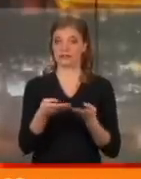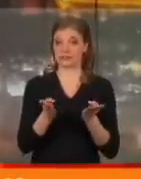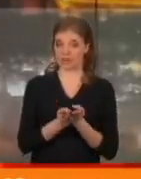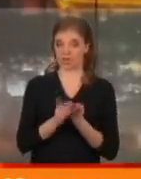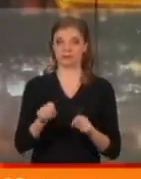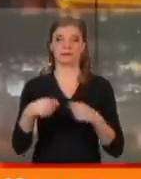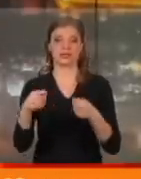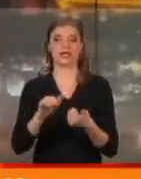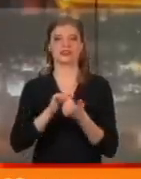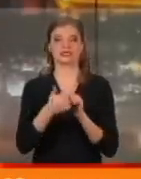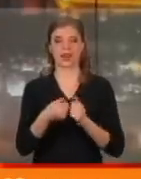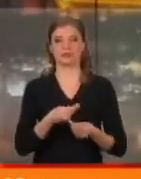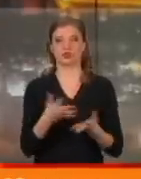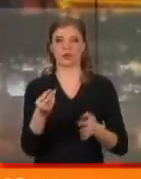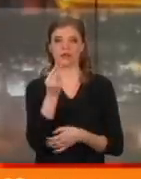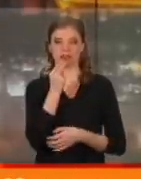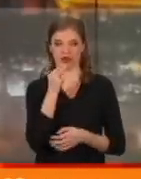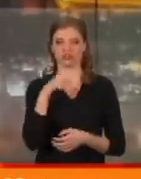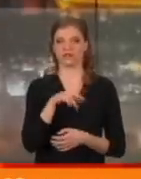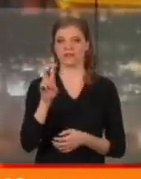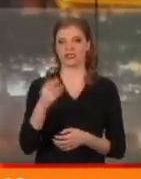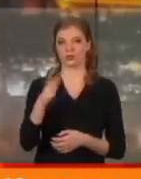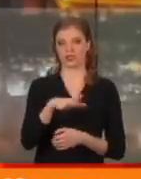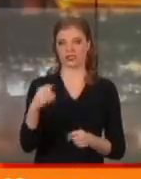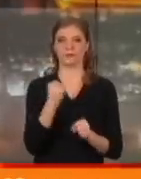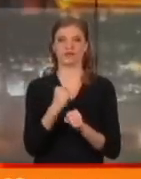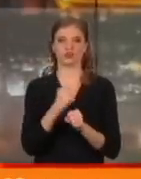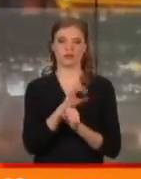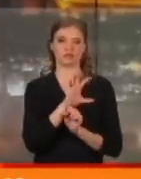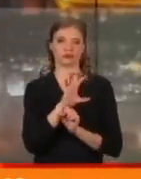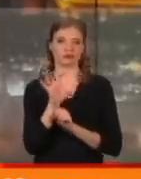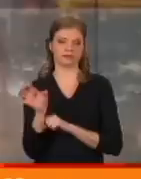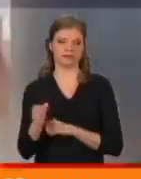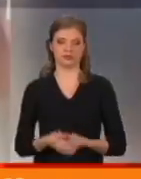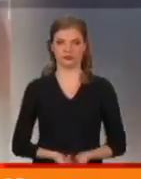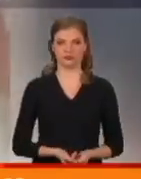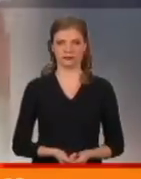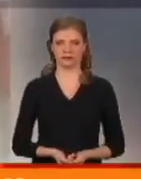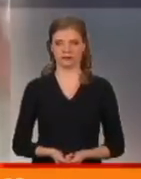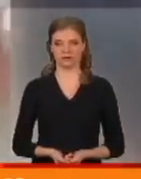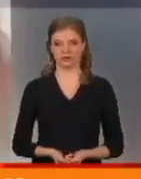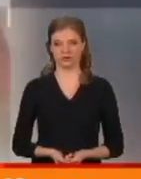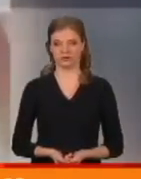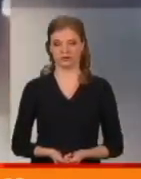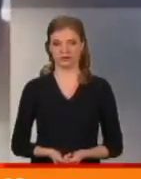передай іншому. Замість роздавати харчі, венесуельським дітям влаштували фотосесію.